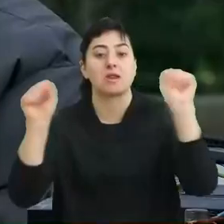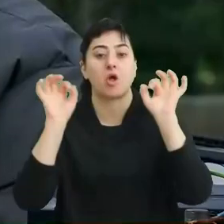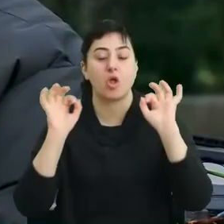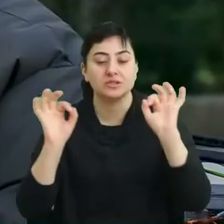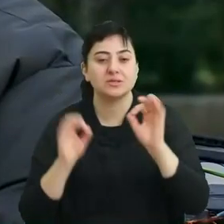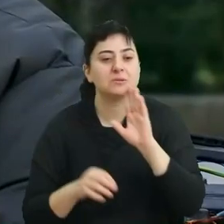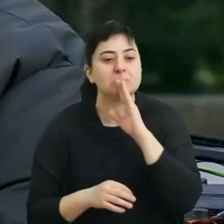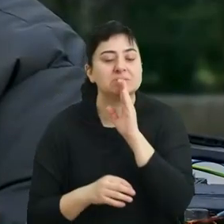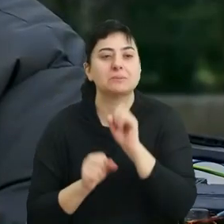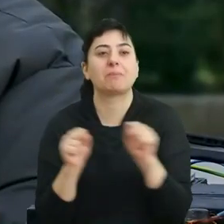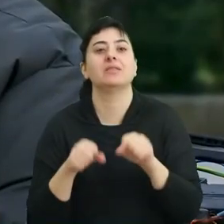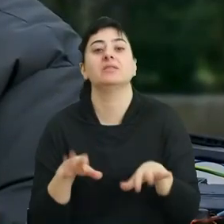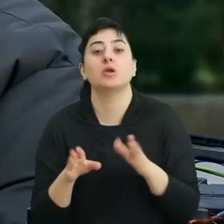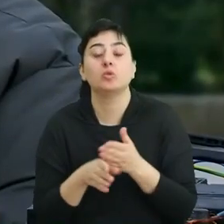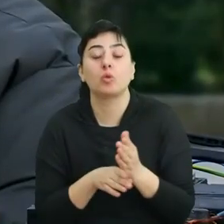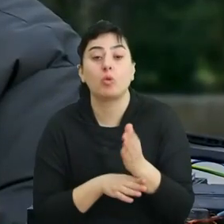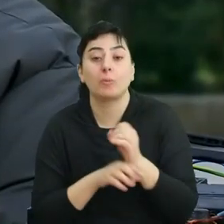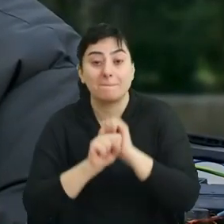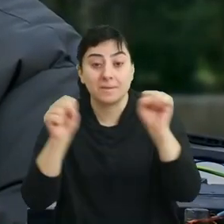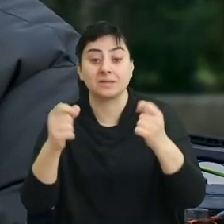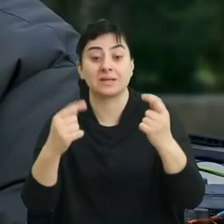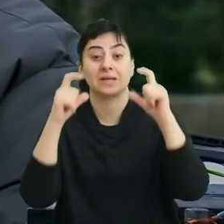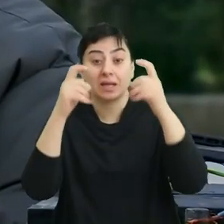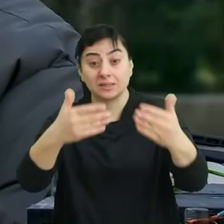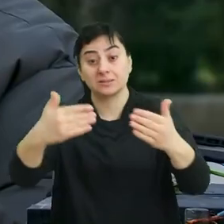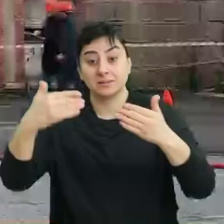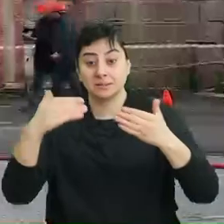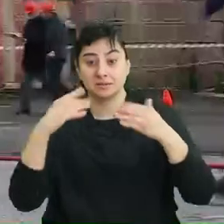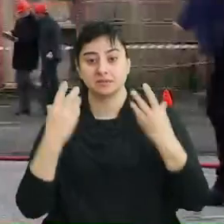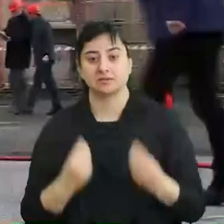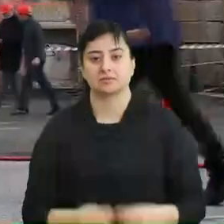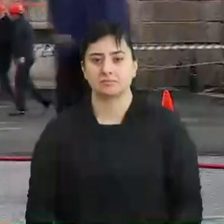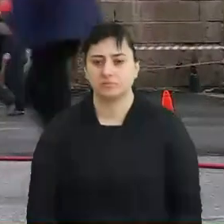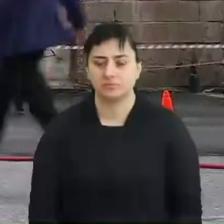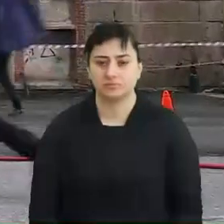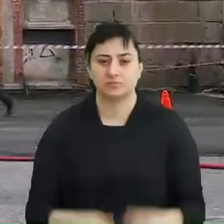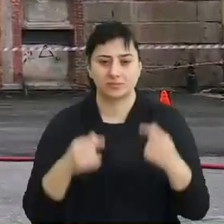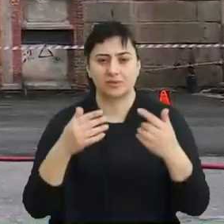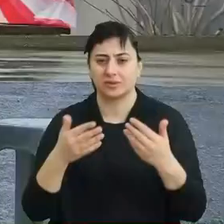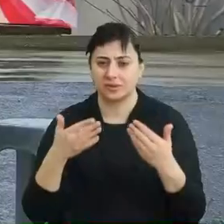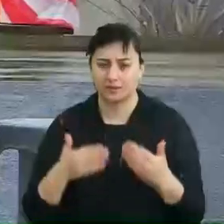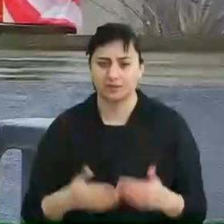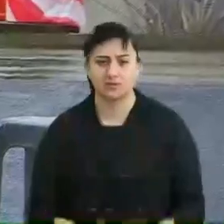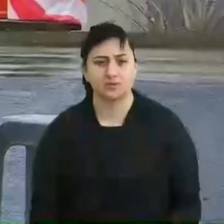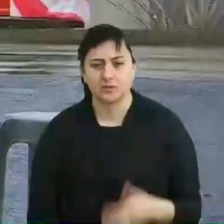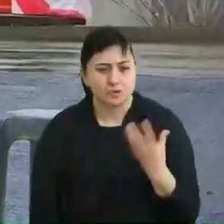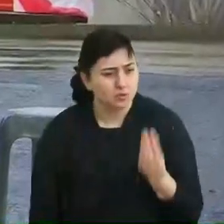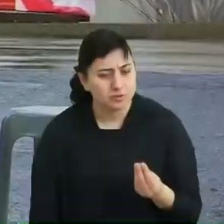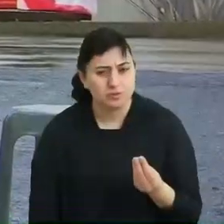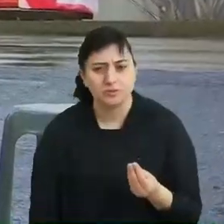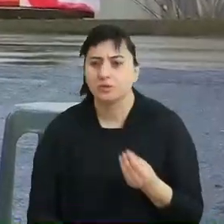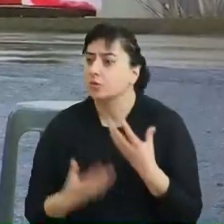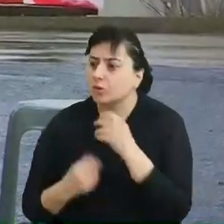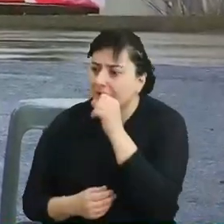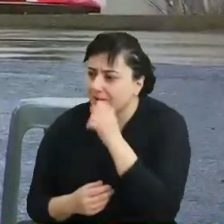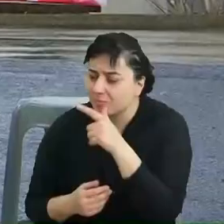patlatacağız. Mısır patlatmayacağız. Geri çekiliyoruz. Geri çekilin. Geriye çekiliyoruz. Ne oluyor?